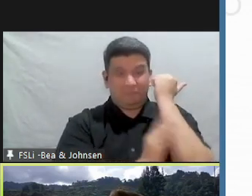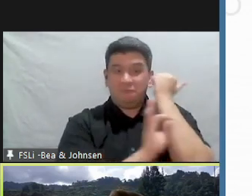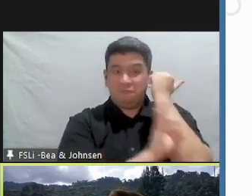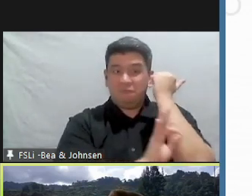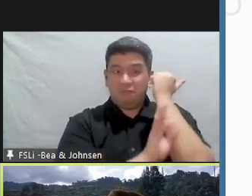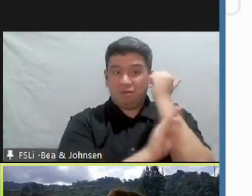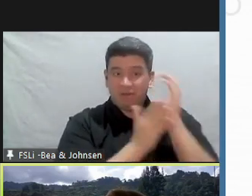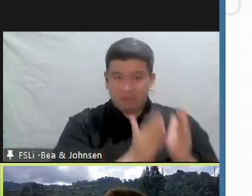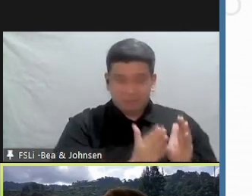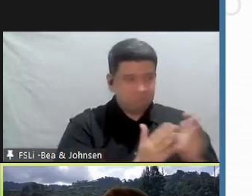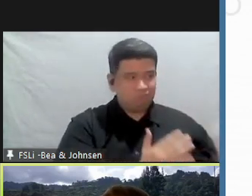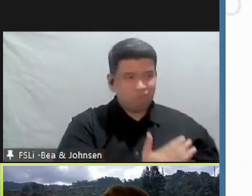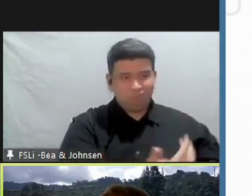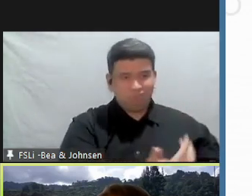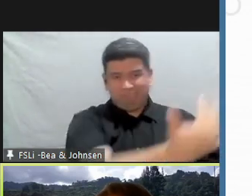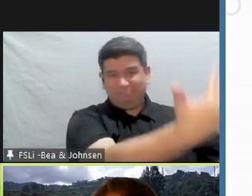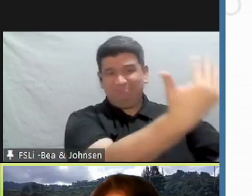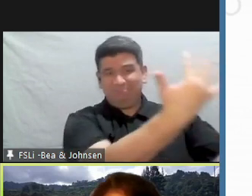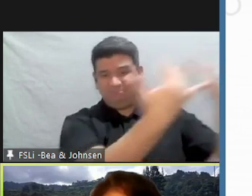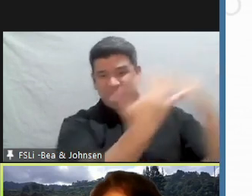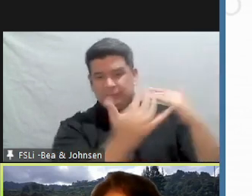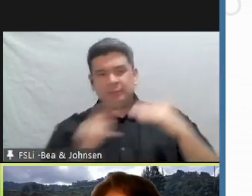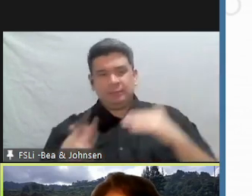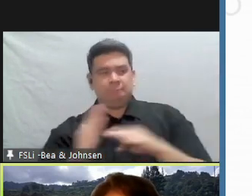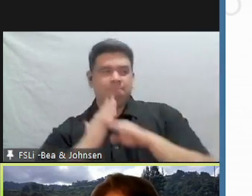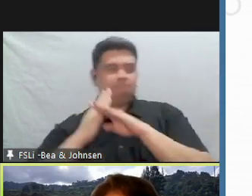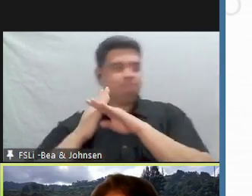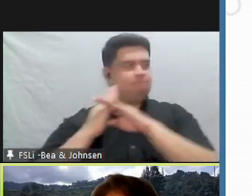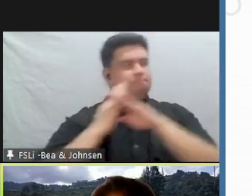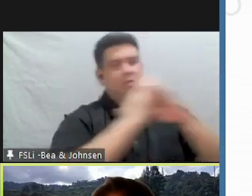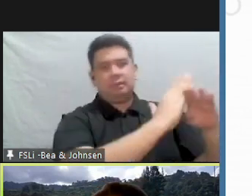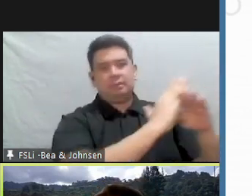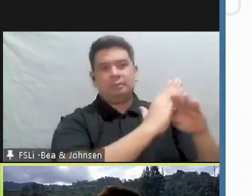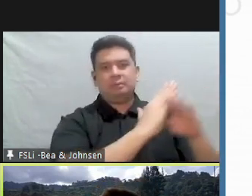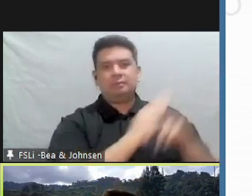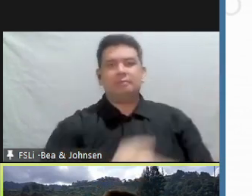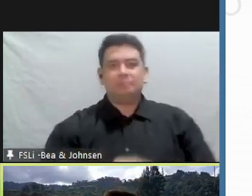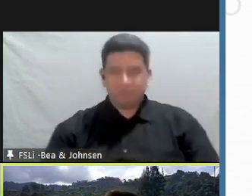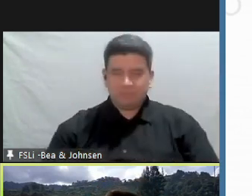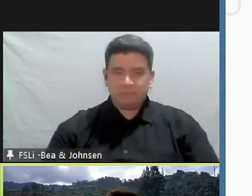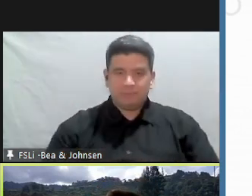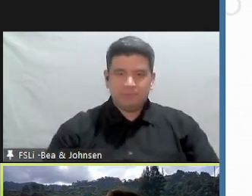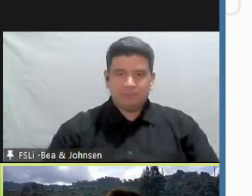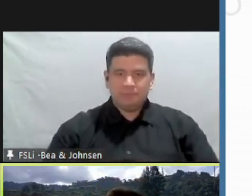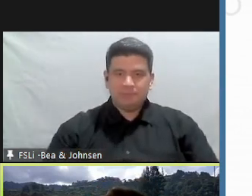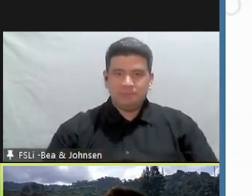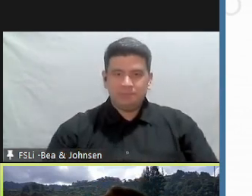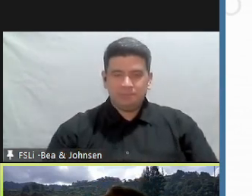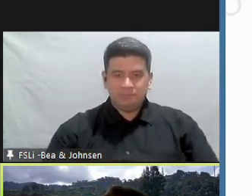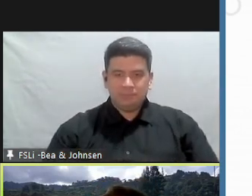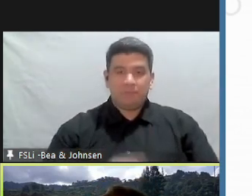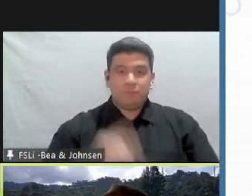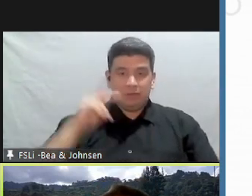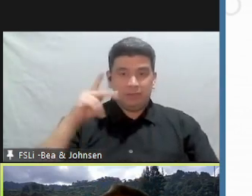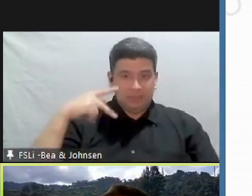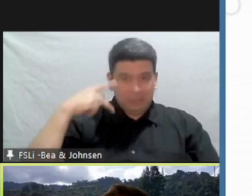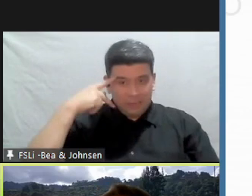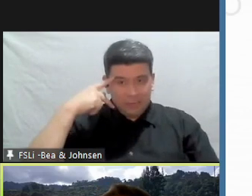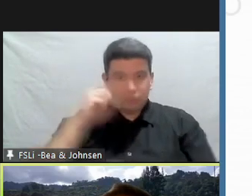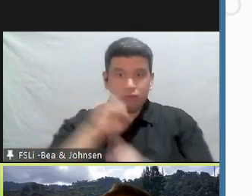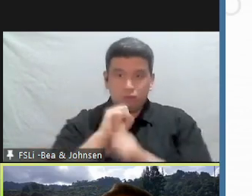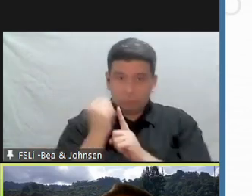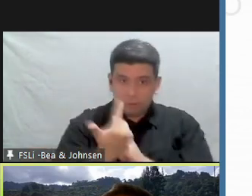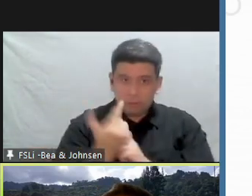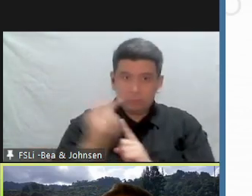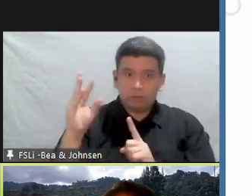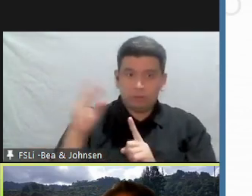na ang puwersa ng kolonyal, ano. So dito nakalagay resistance to political, social and